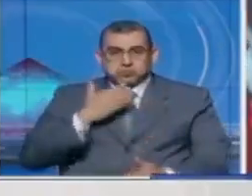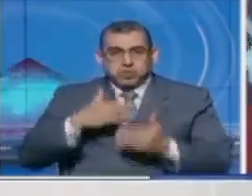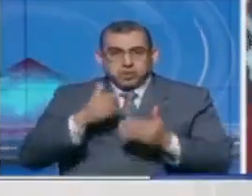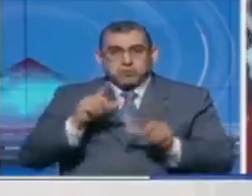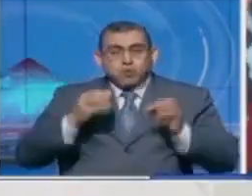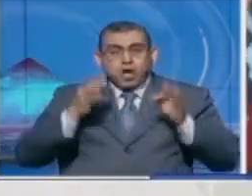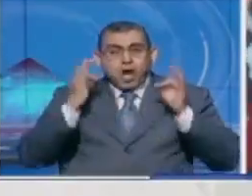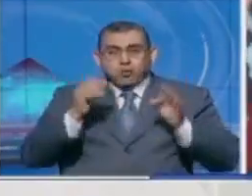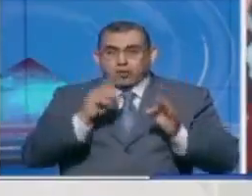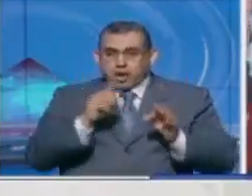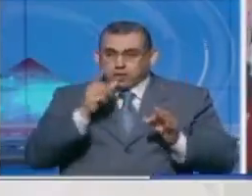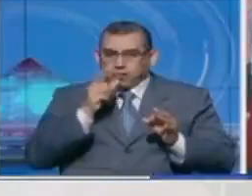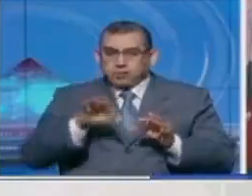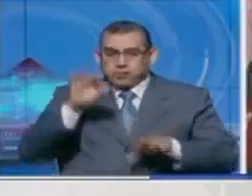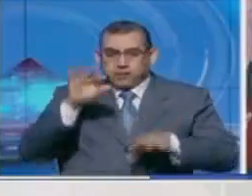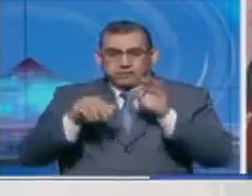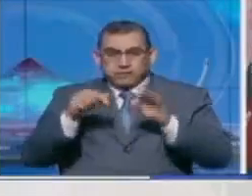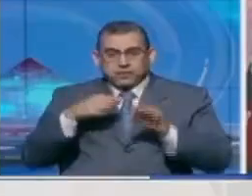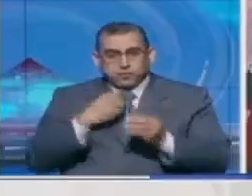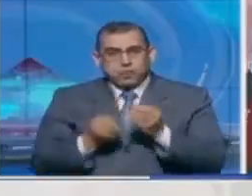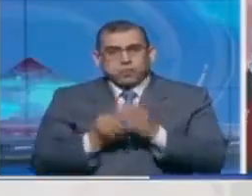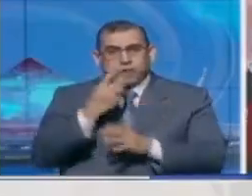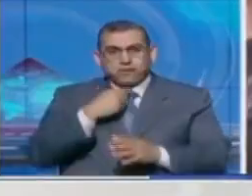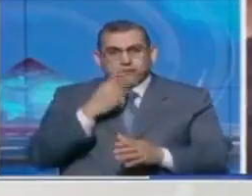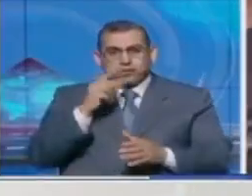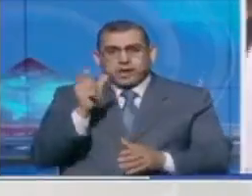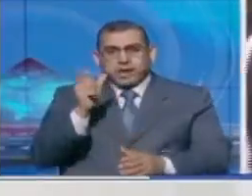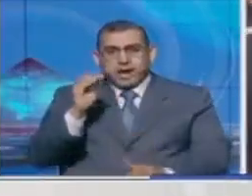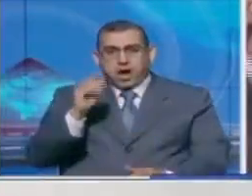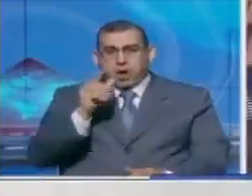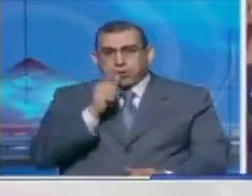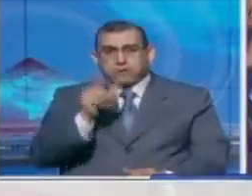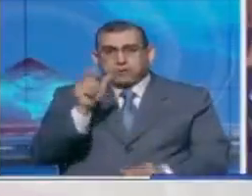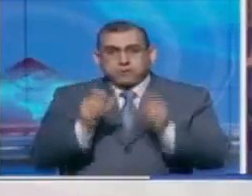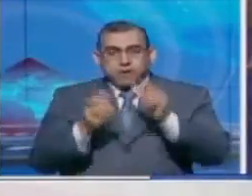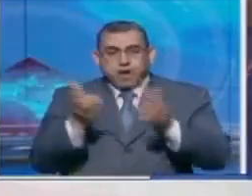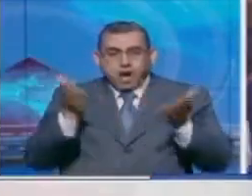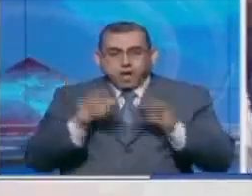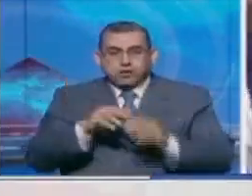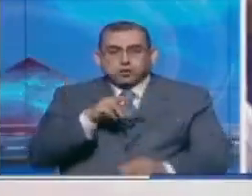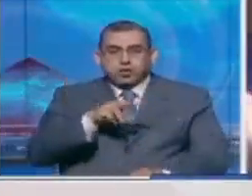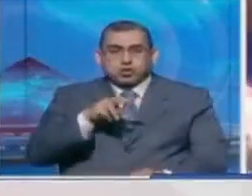يعني في بعض الاسئله، بس كان في اسئله كانت واضحه في النحو. ويؤدي اكثر من